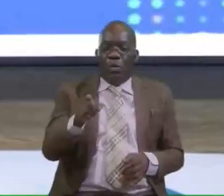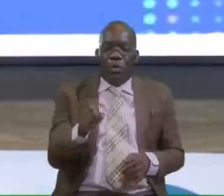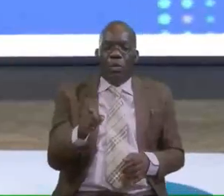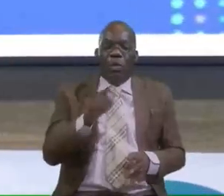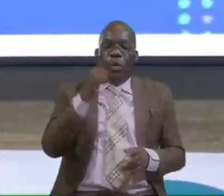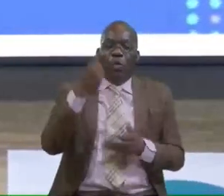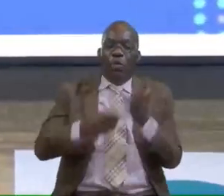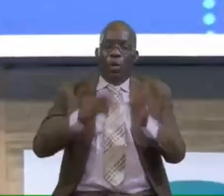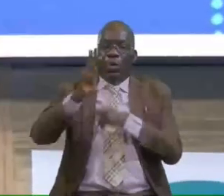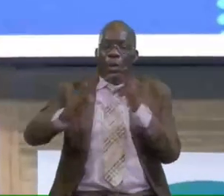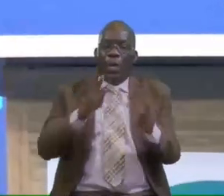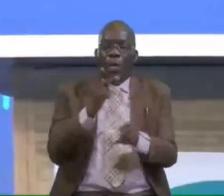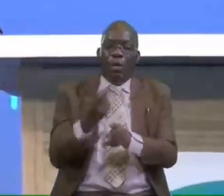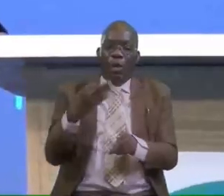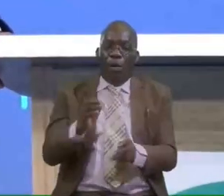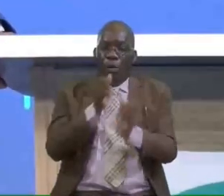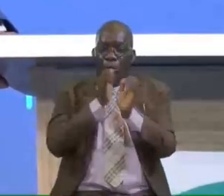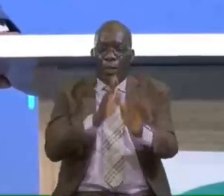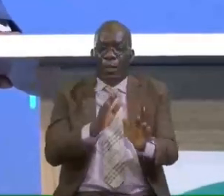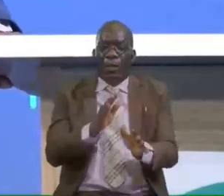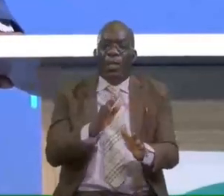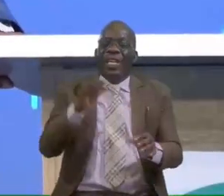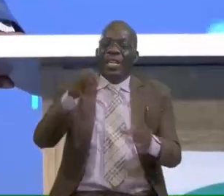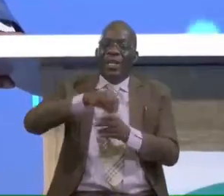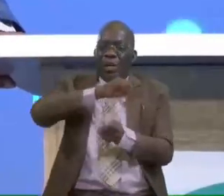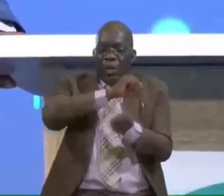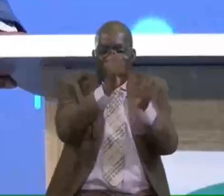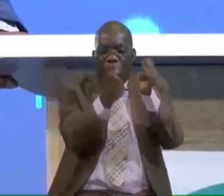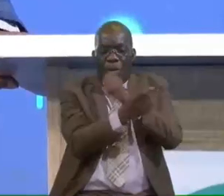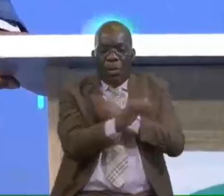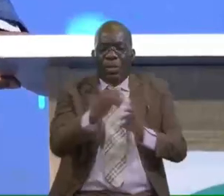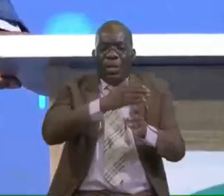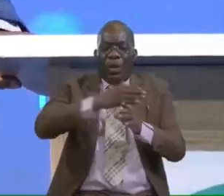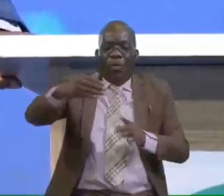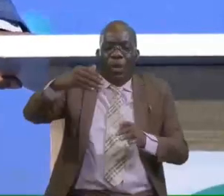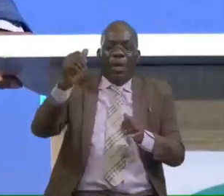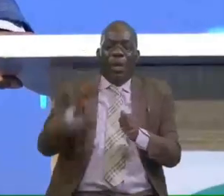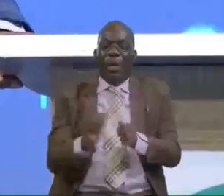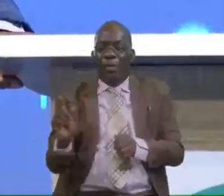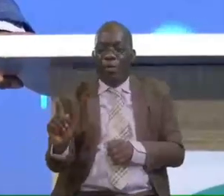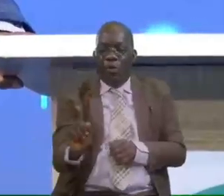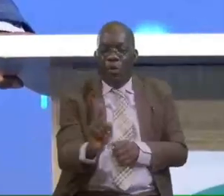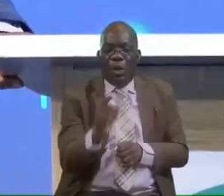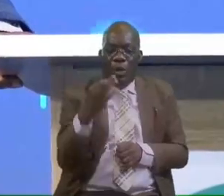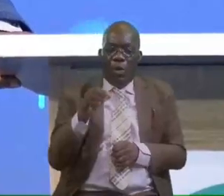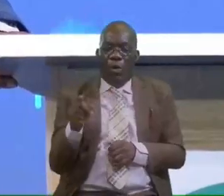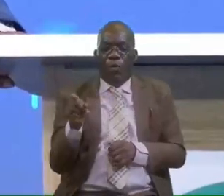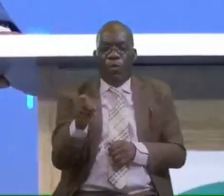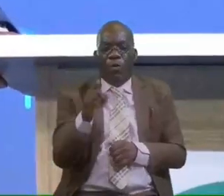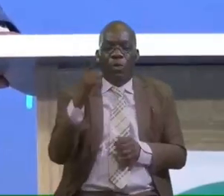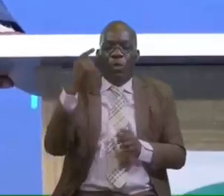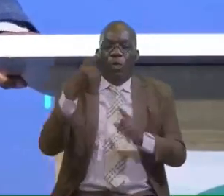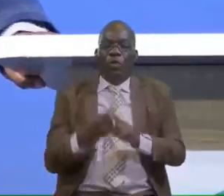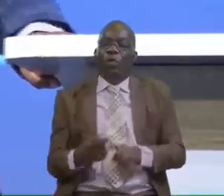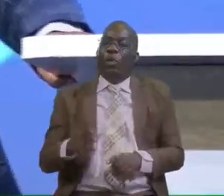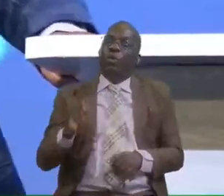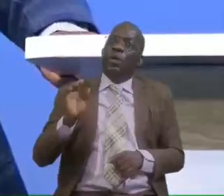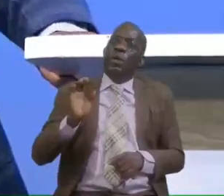Quel type de bénédiction? En détournant chacun de vous de ses